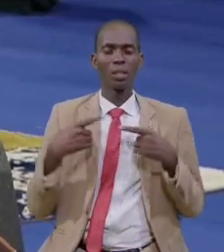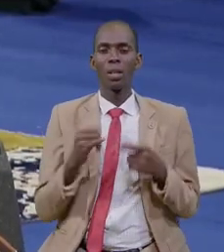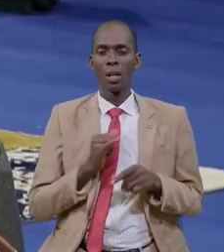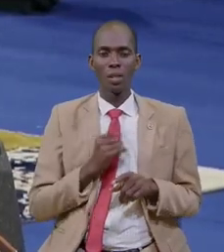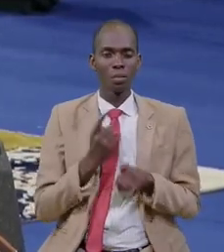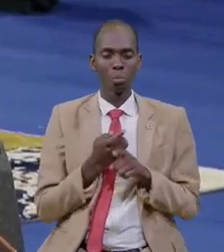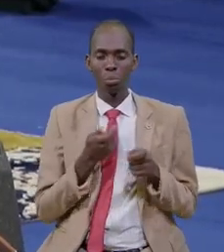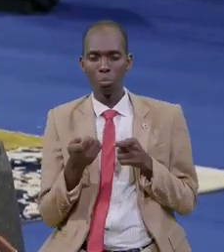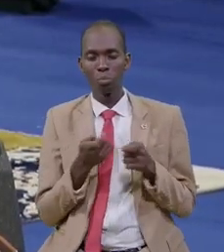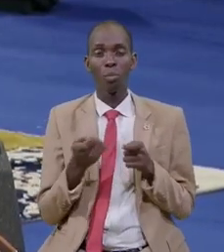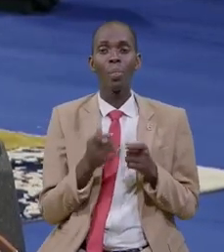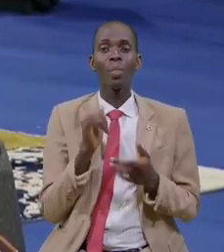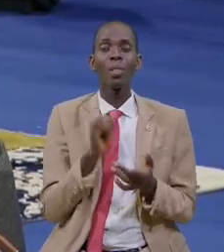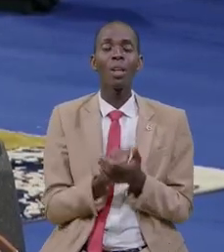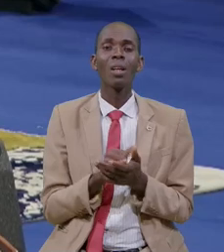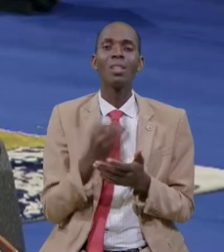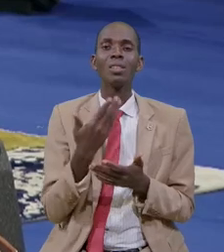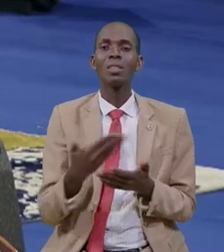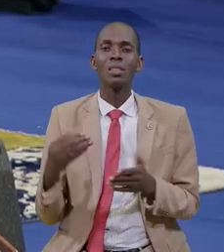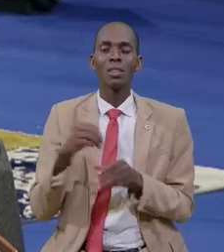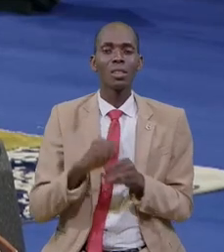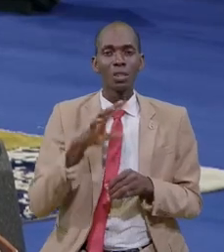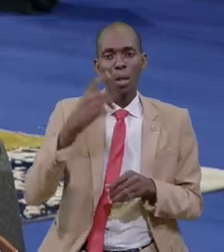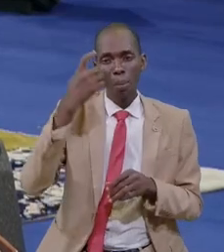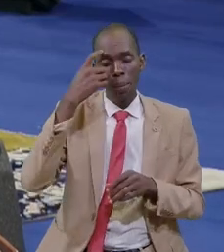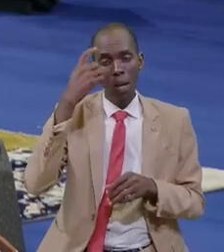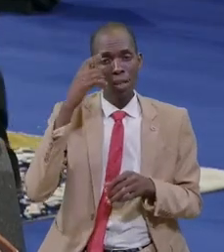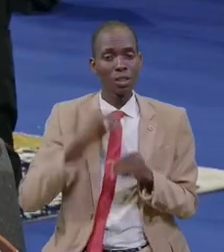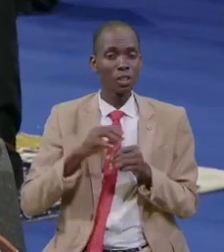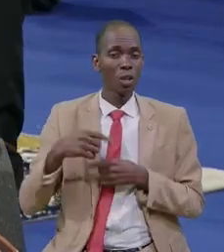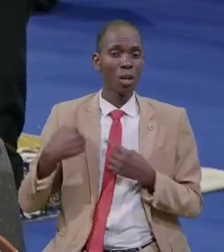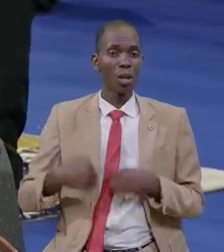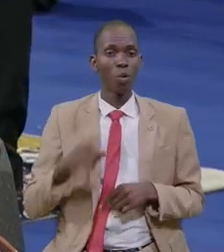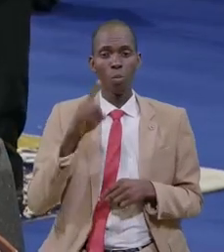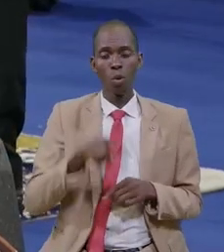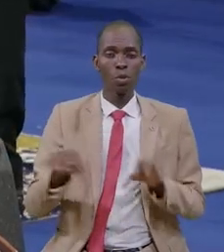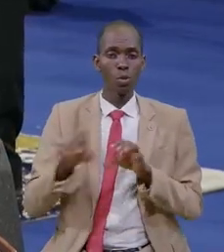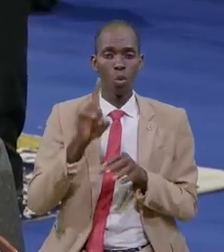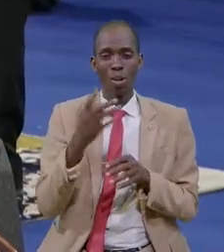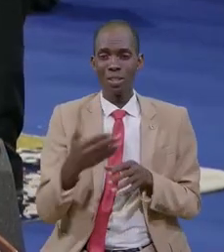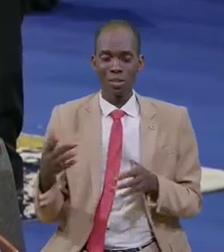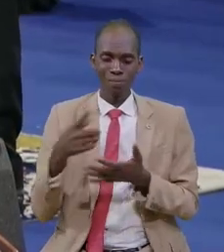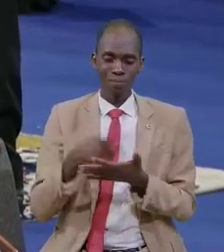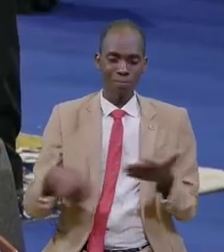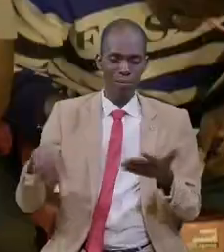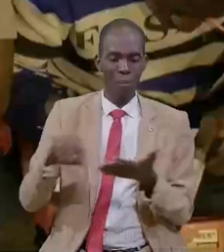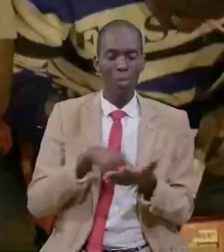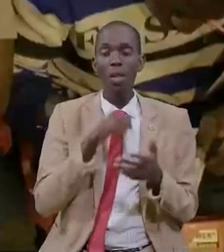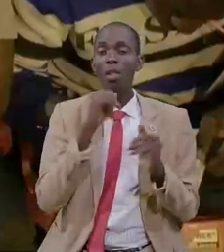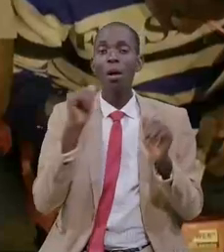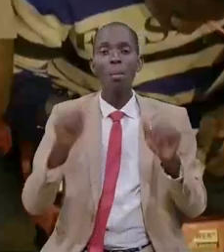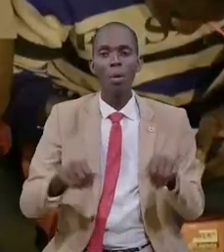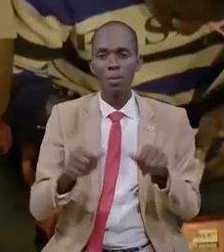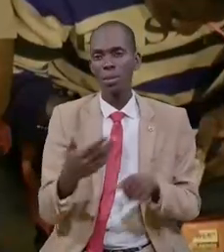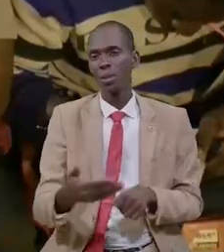Ce dictionnaire, dans ta pensée, dans ton cœur, il y a une chose que tu dois faire ce soir. Tu dois annuler l'impossibilité